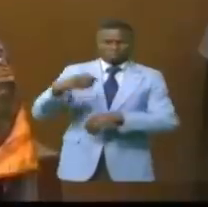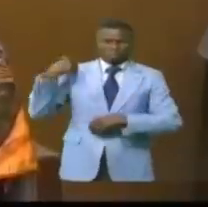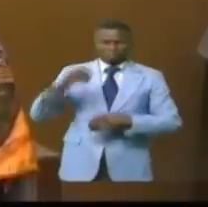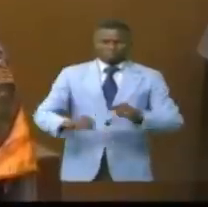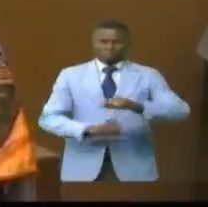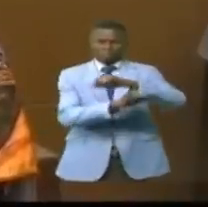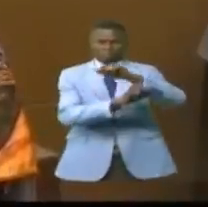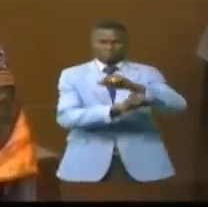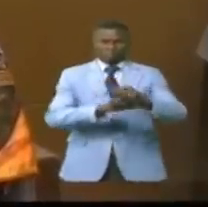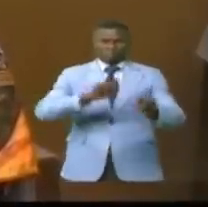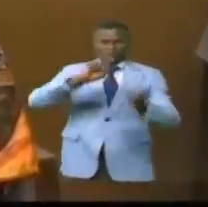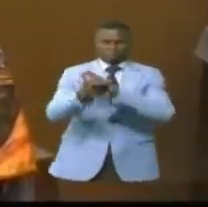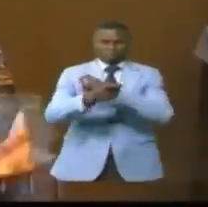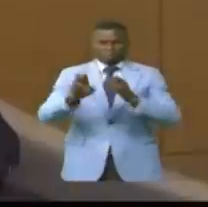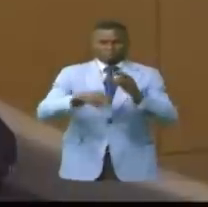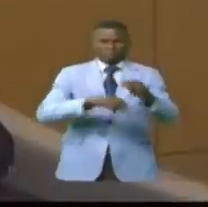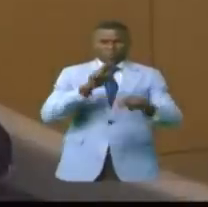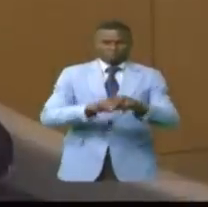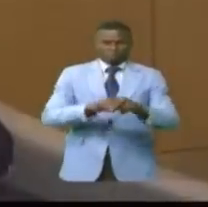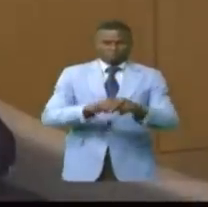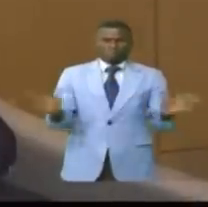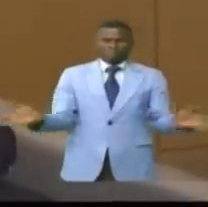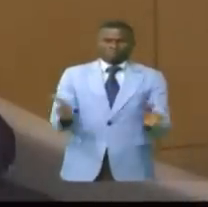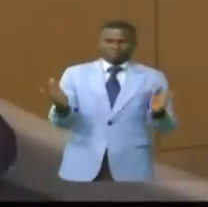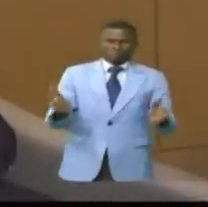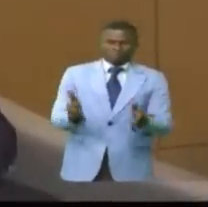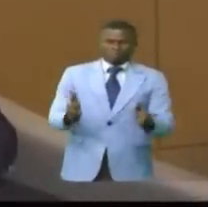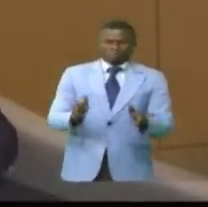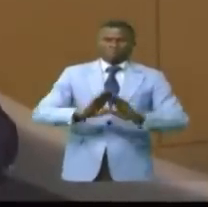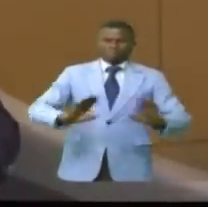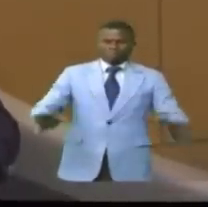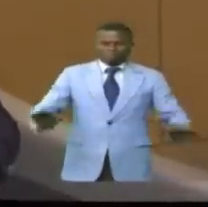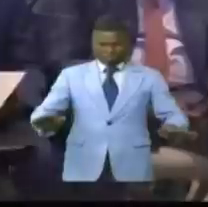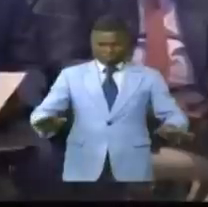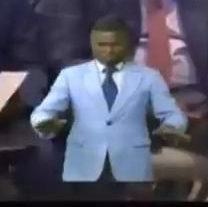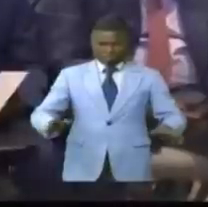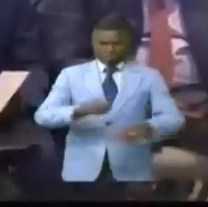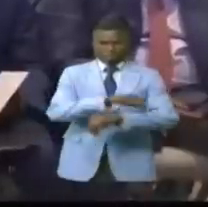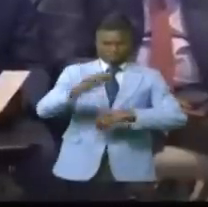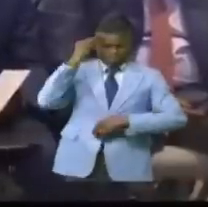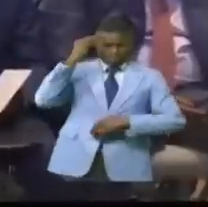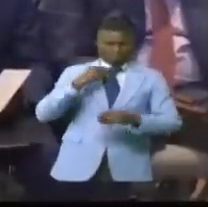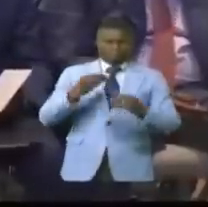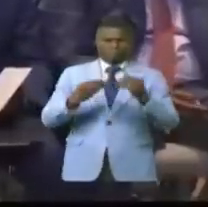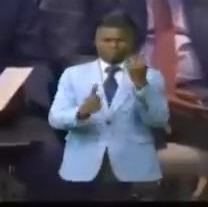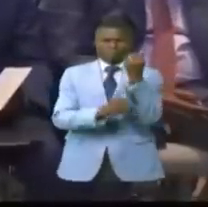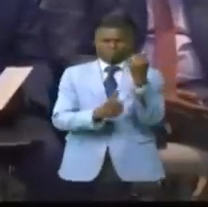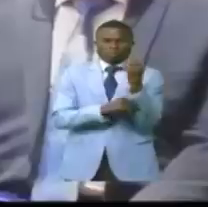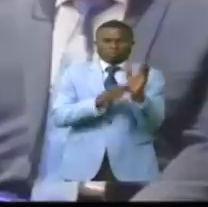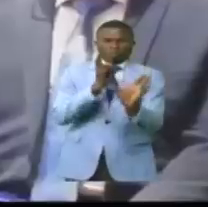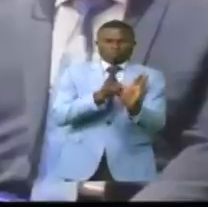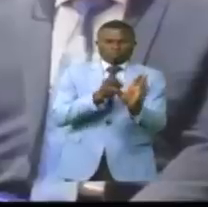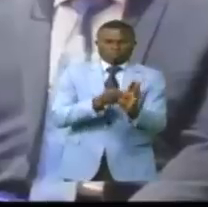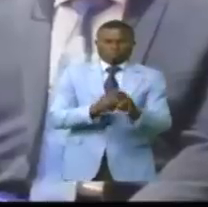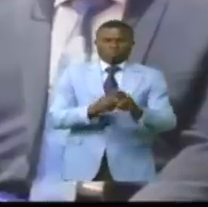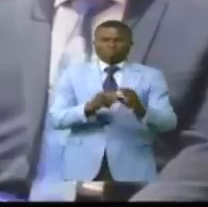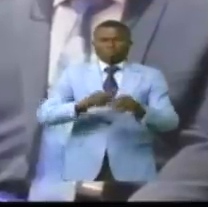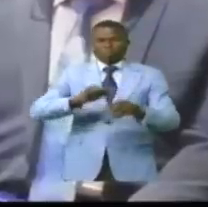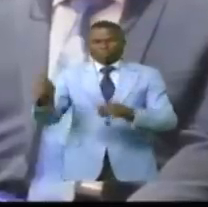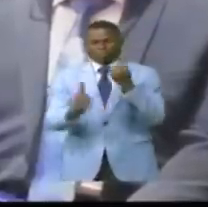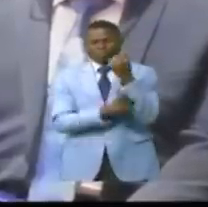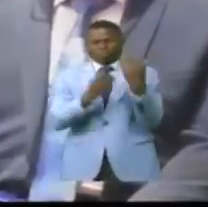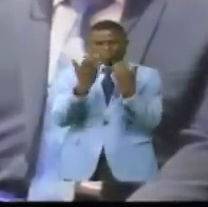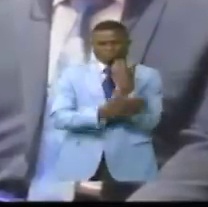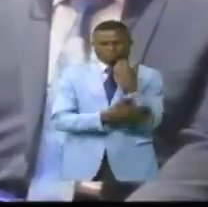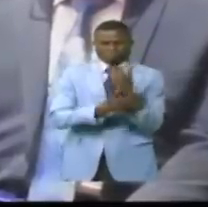d'appui aux réformes normatives et au renforcement des capacités du ministère des personnes vivant avec handicap, autres personnes